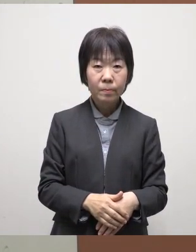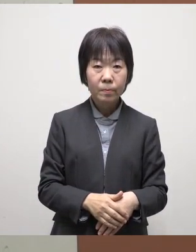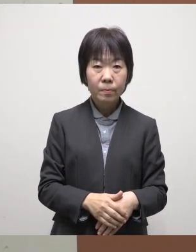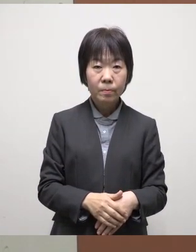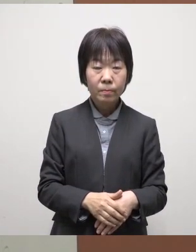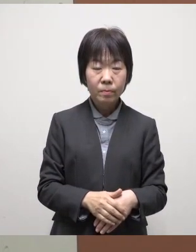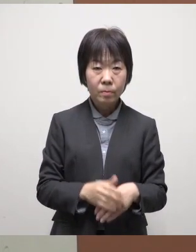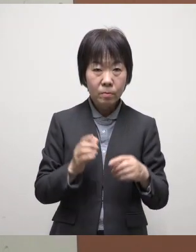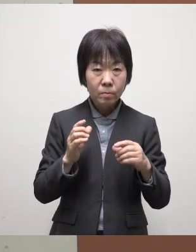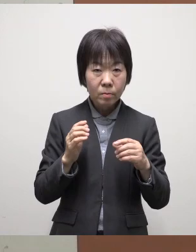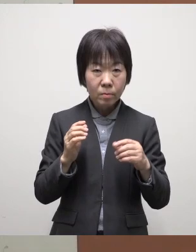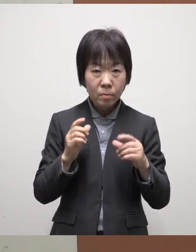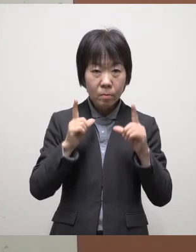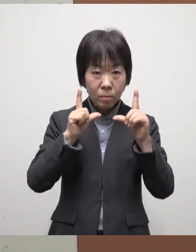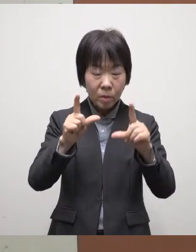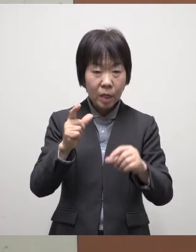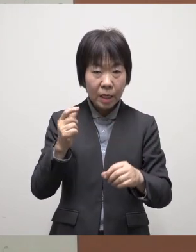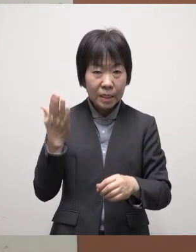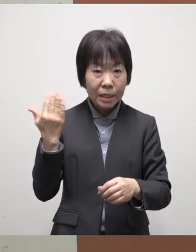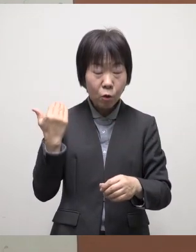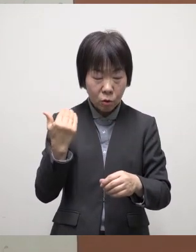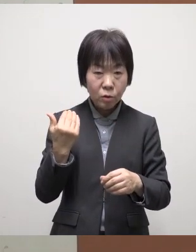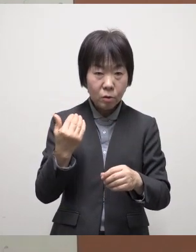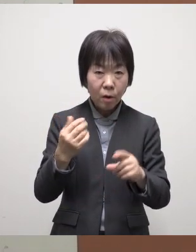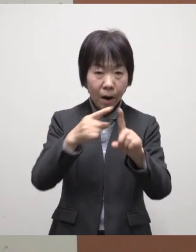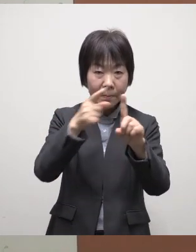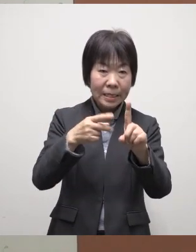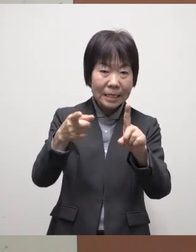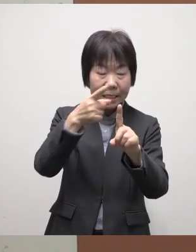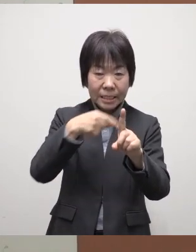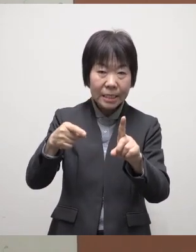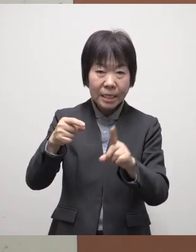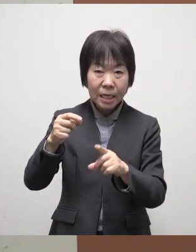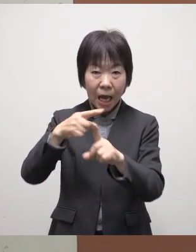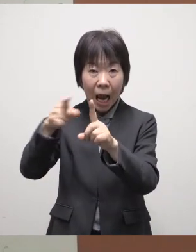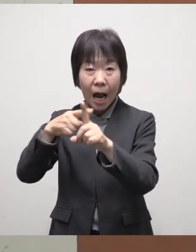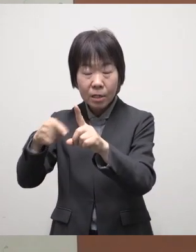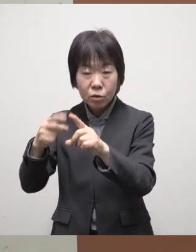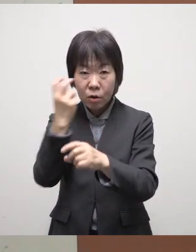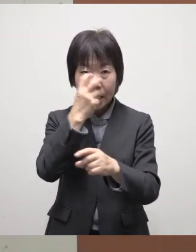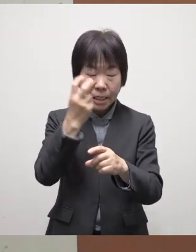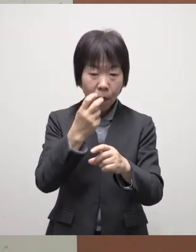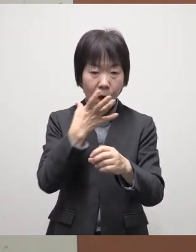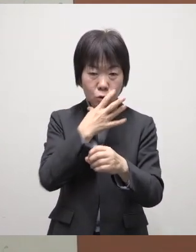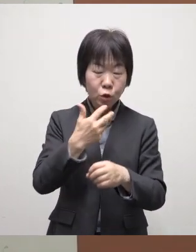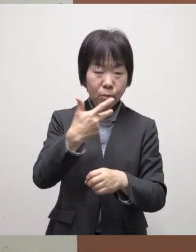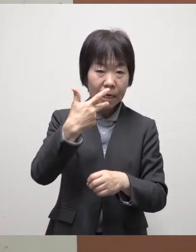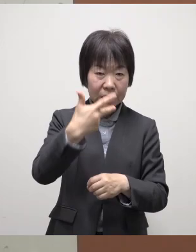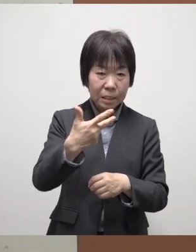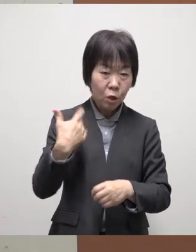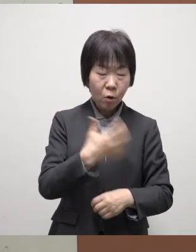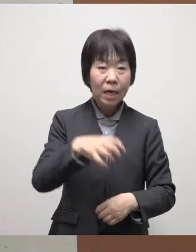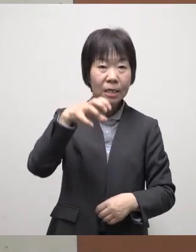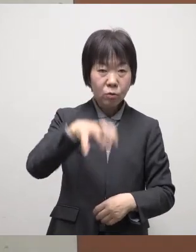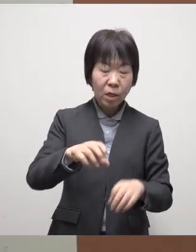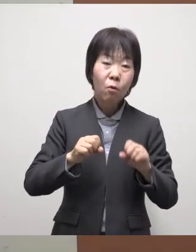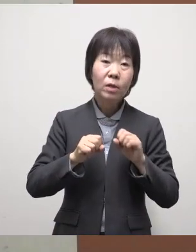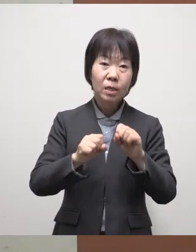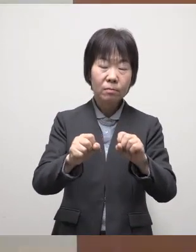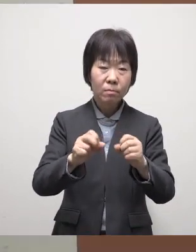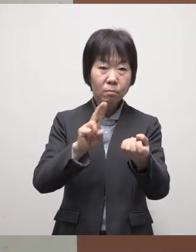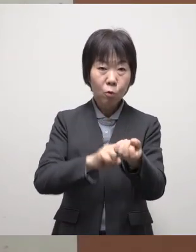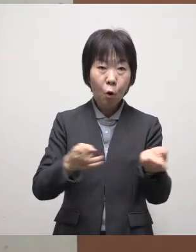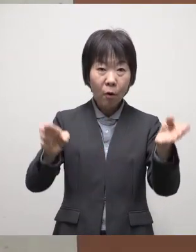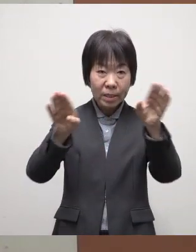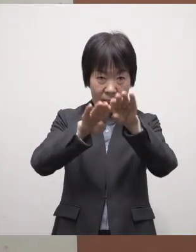またの先ほどの pcr 検査の話なんですが2例とも福島市の保健所でを行っておりますので病院では